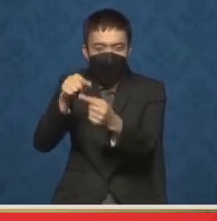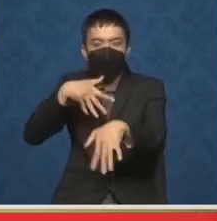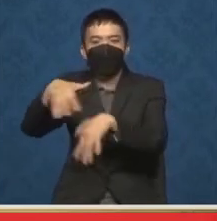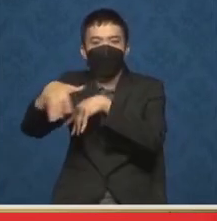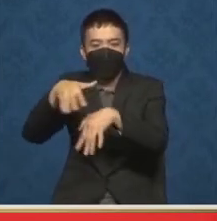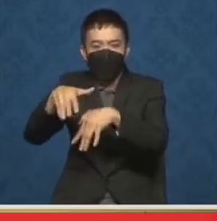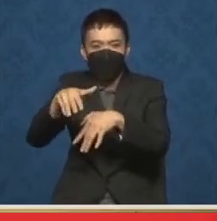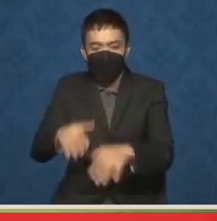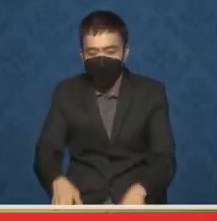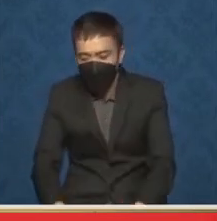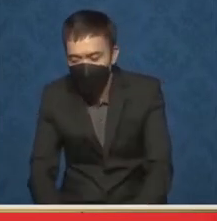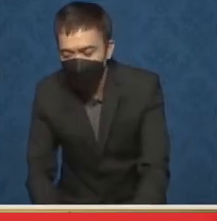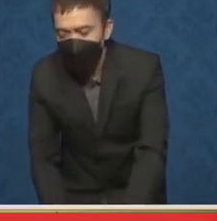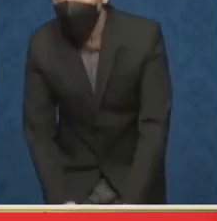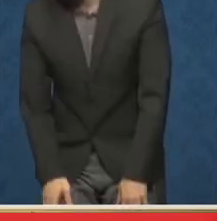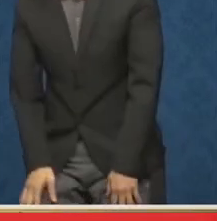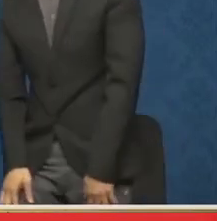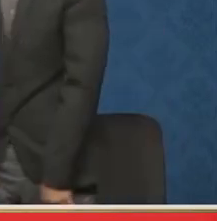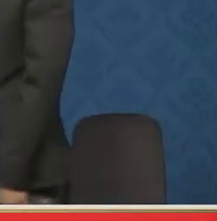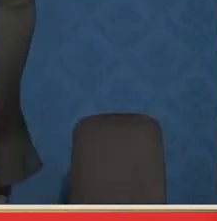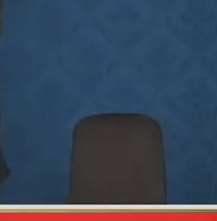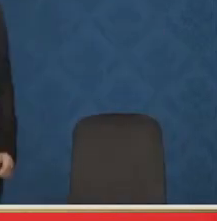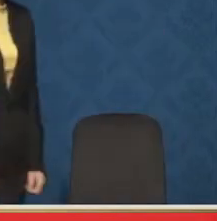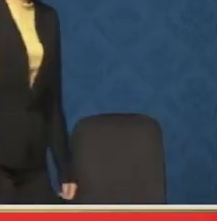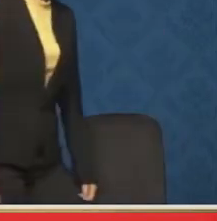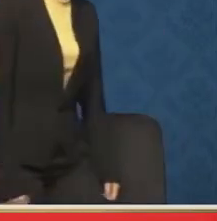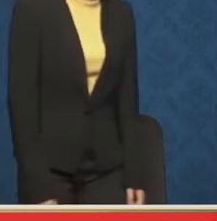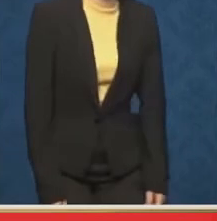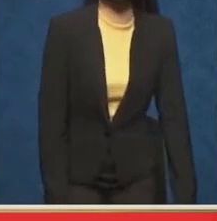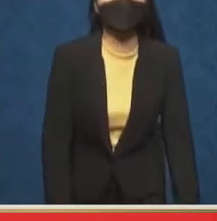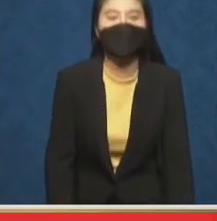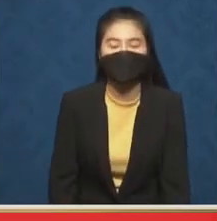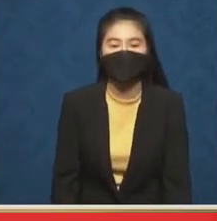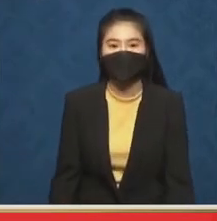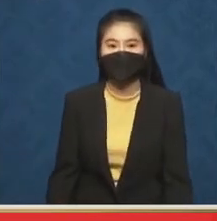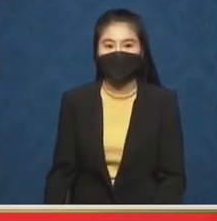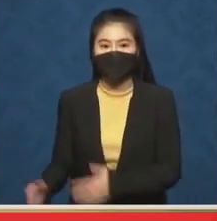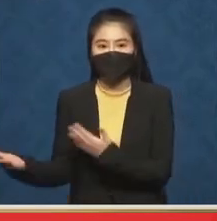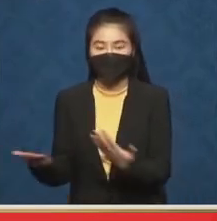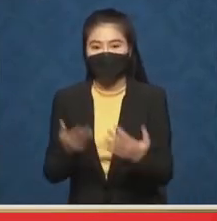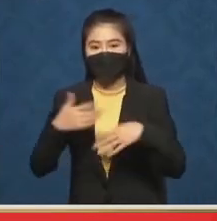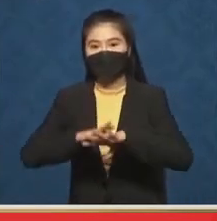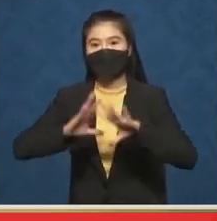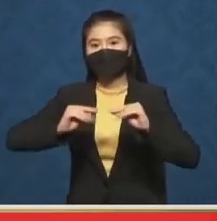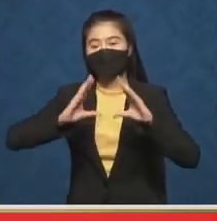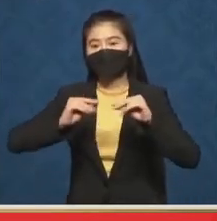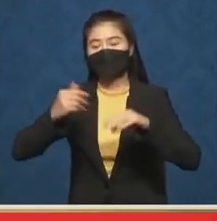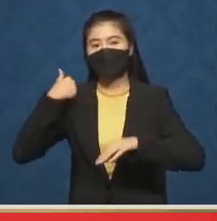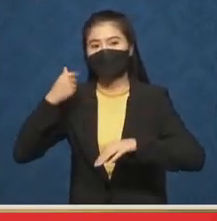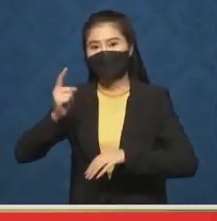เยี่นั้นส่นเรื่องการเฉินพัดระิน เป็